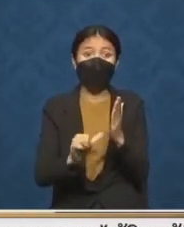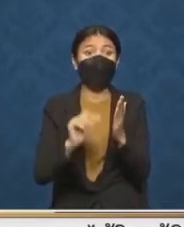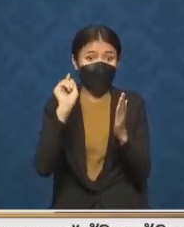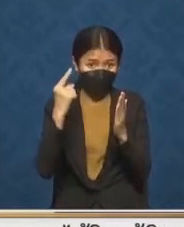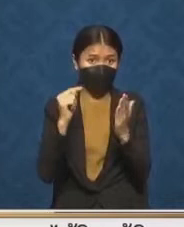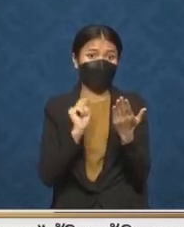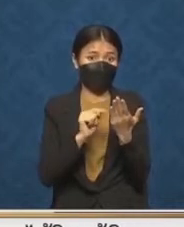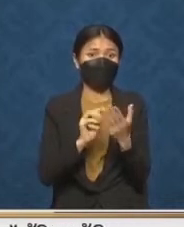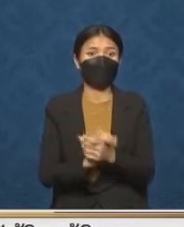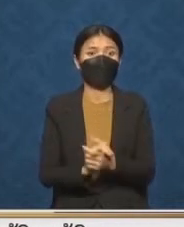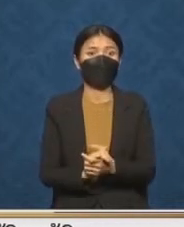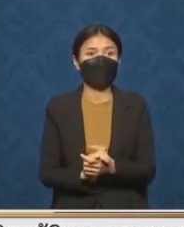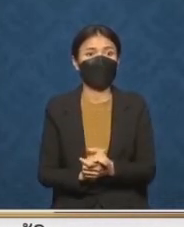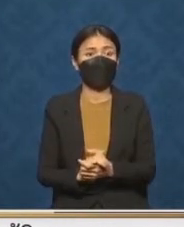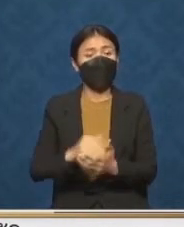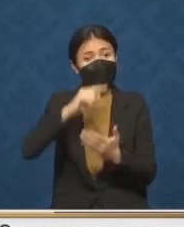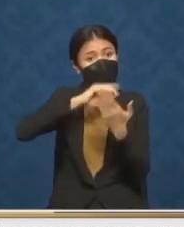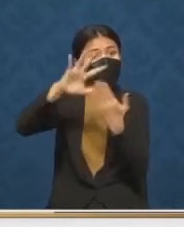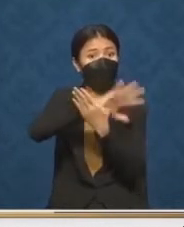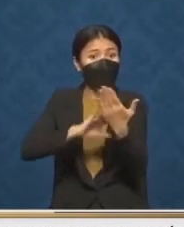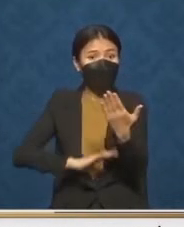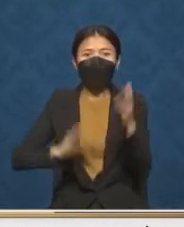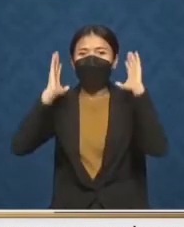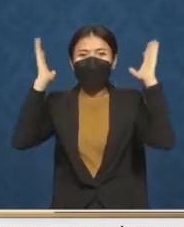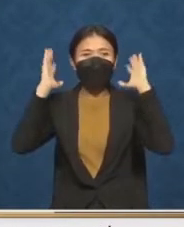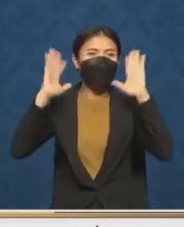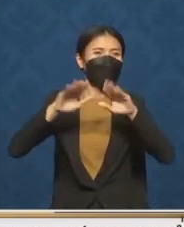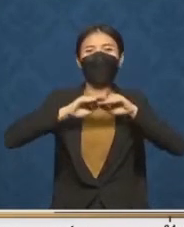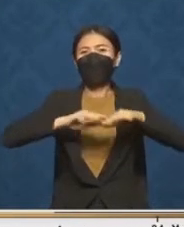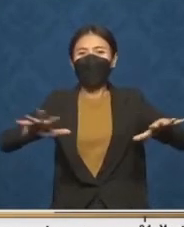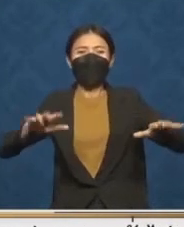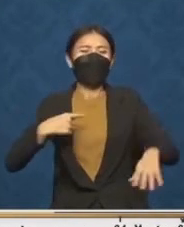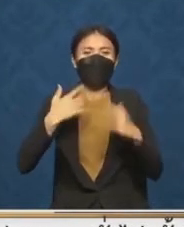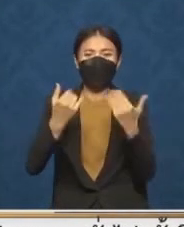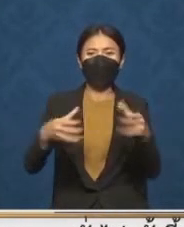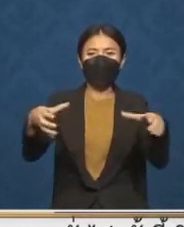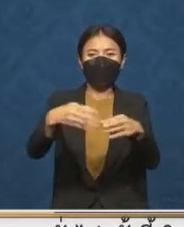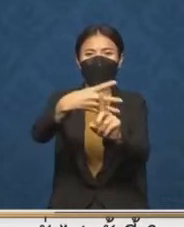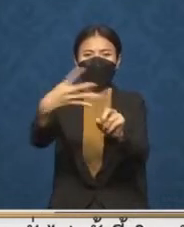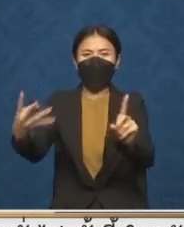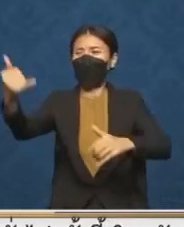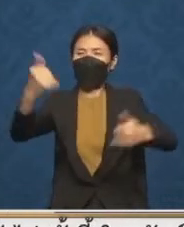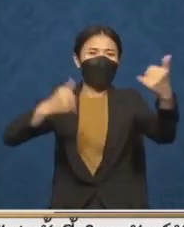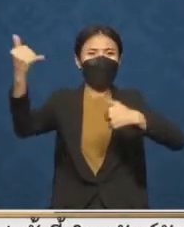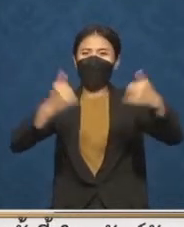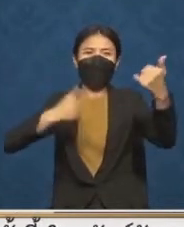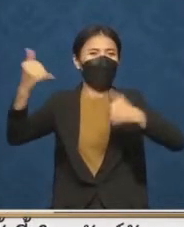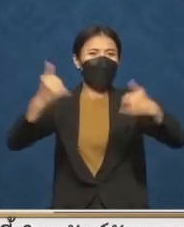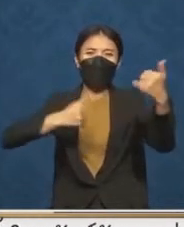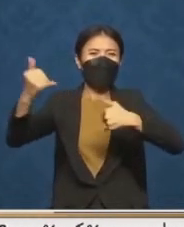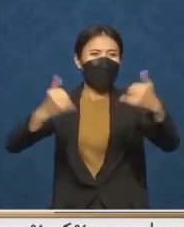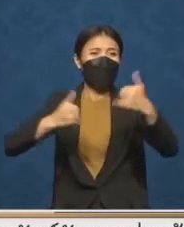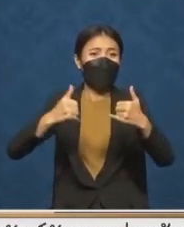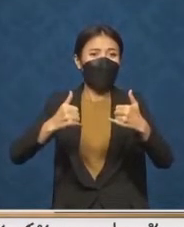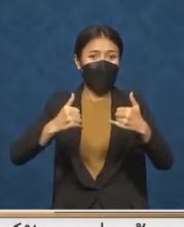ศไทยประชาสัมพันธ์มาตลอดว่าเป็นสวรรค์ของกลุ่มคนที่มีความหลากหลายทางเพศและใช้ภาพลักษณ์นี้สร้างรายได้อย่างมหาศา